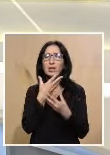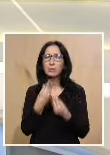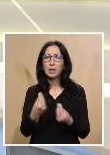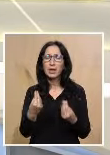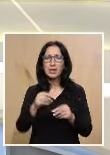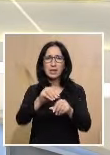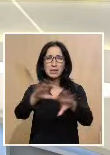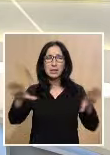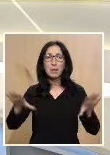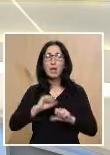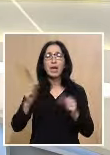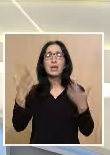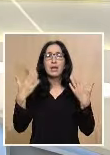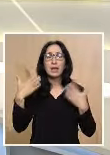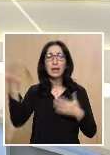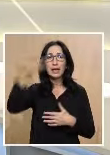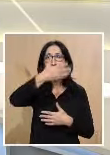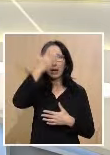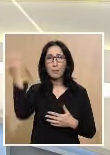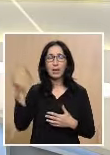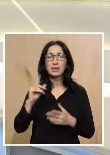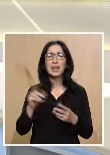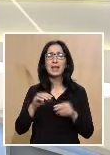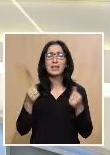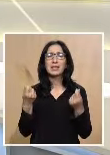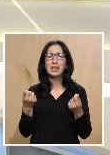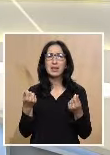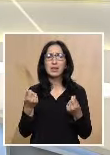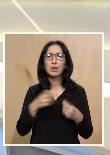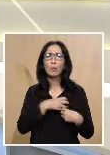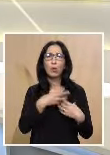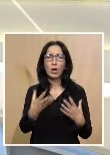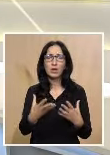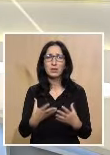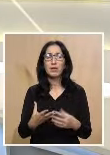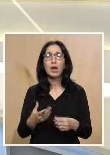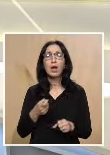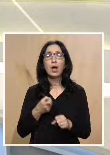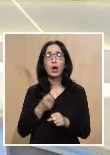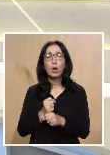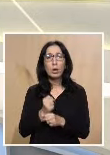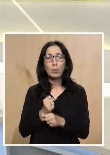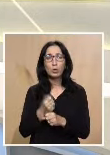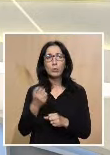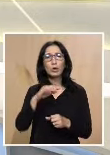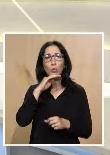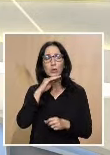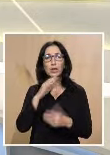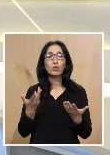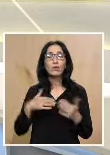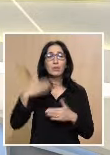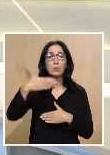земя и климат, които винаги са били сред най-ценните ни богатства. Оползотворяваме ли ги достатъчно и какви